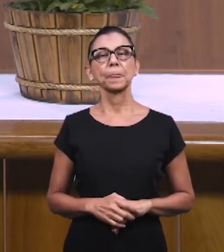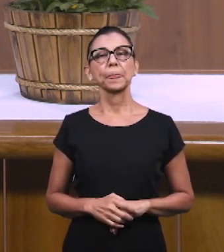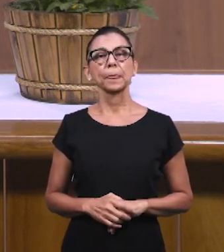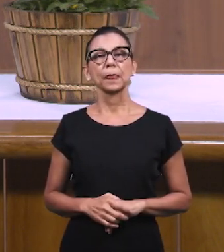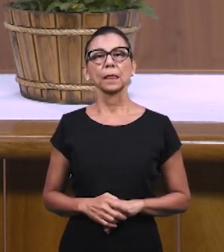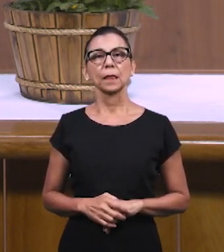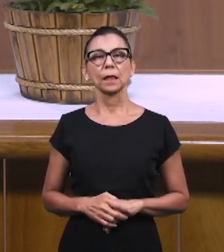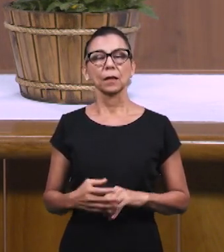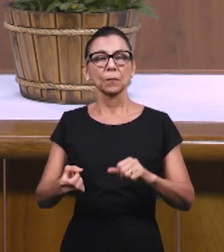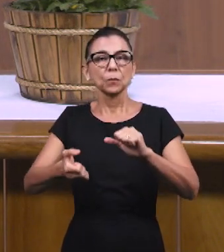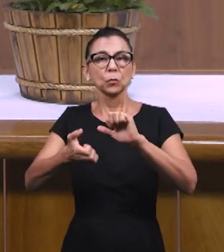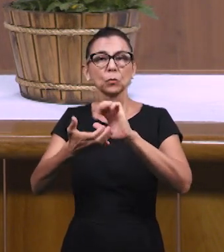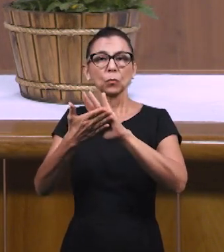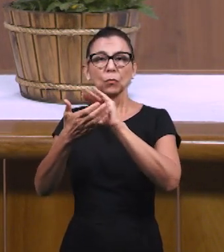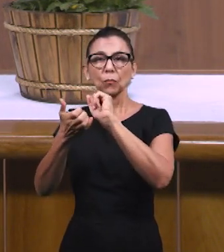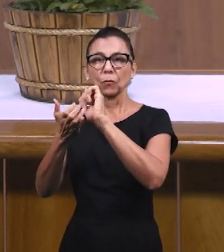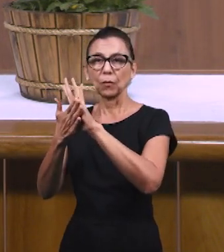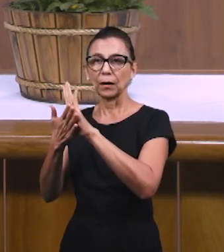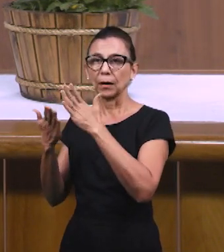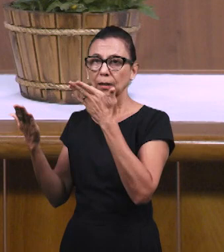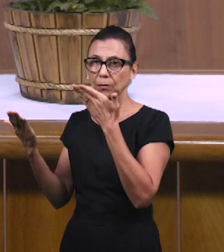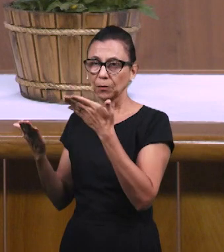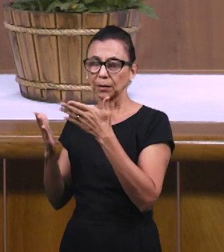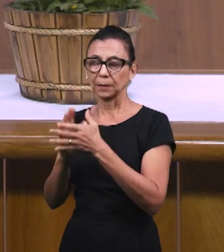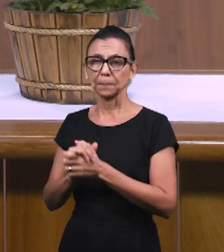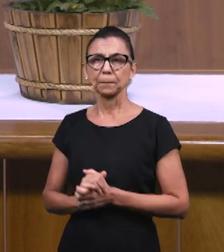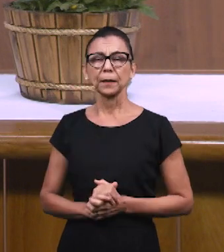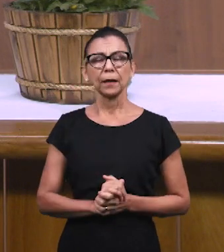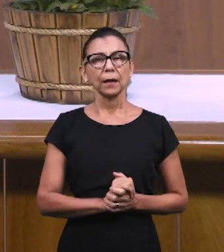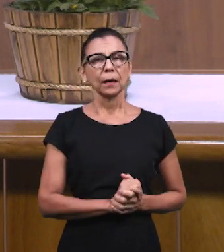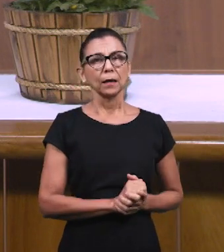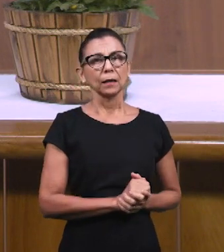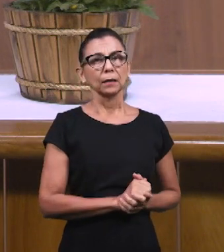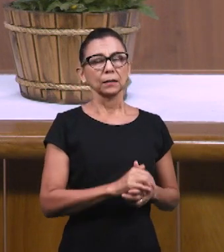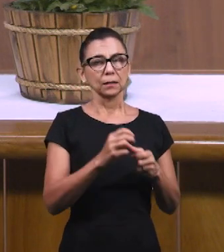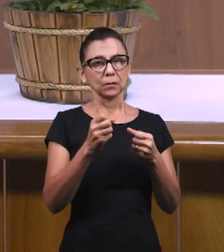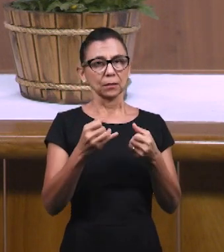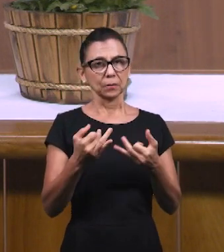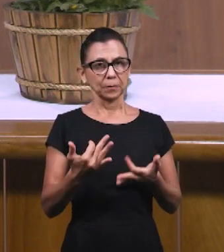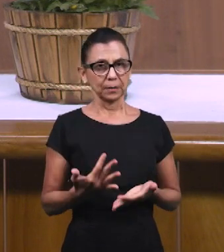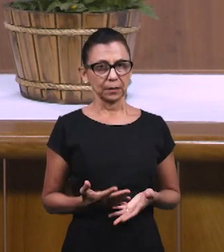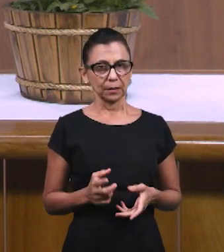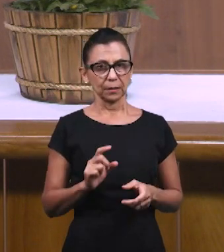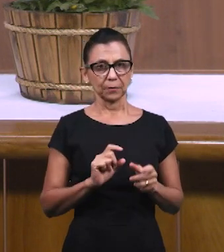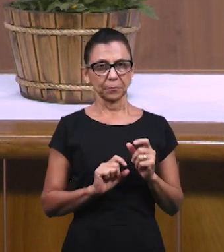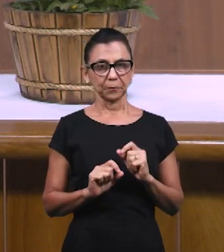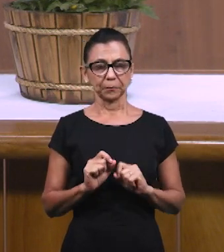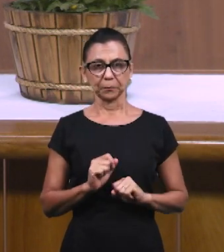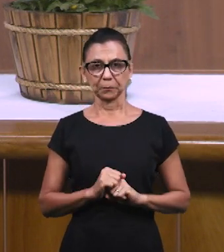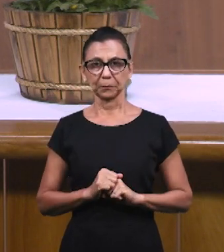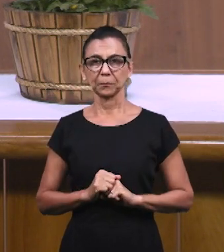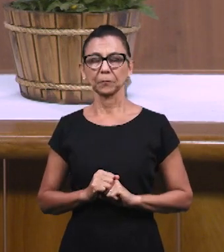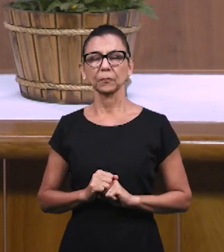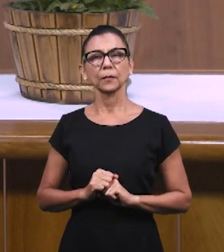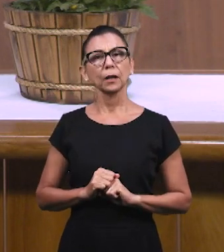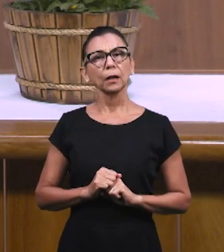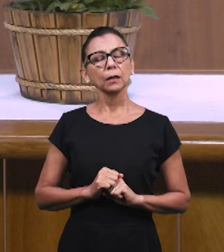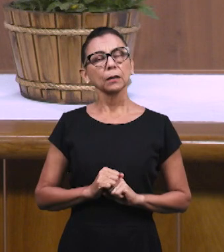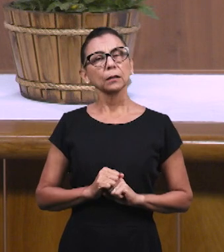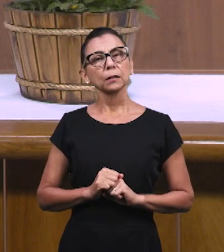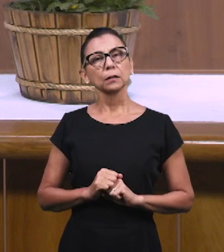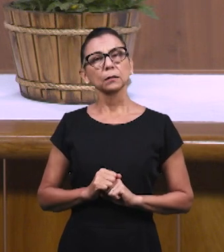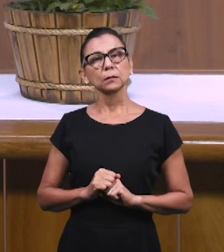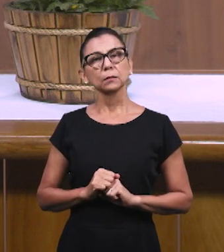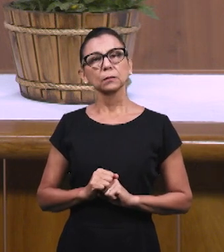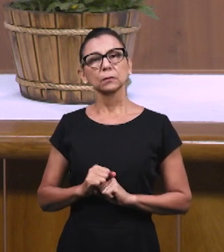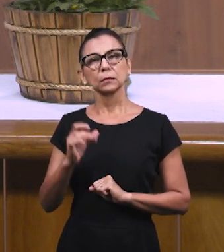allons chanter des louanges au Seigneur. Je veux vous dire, vous qui nous visitez, qui avez reçu un lien,